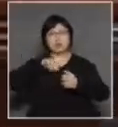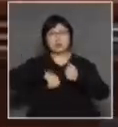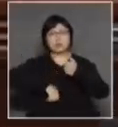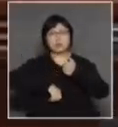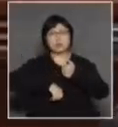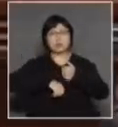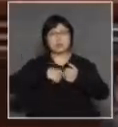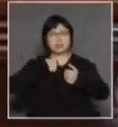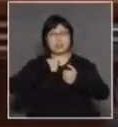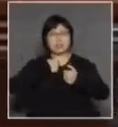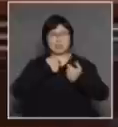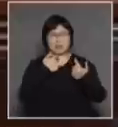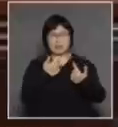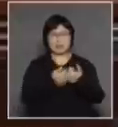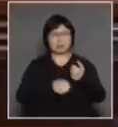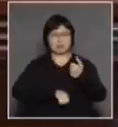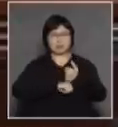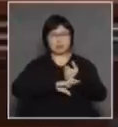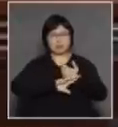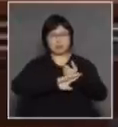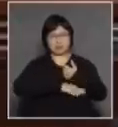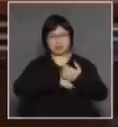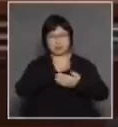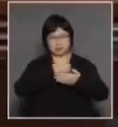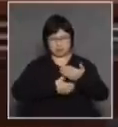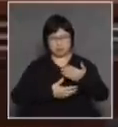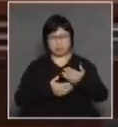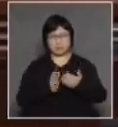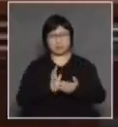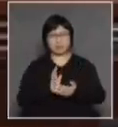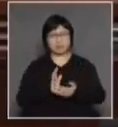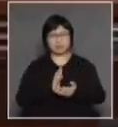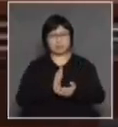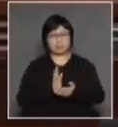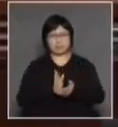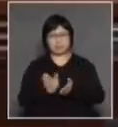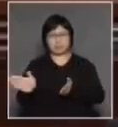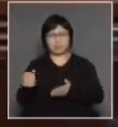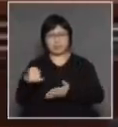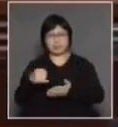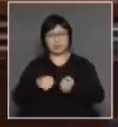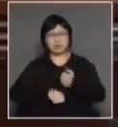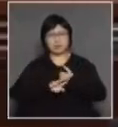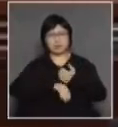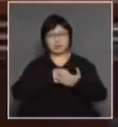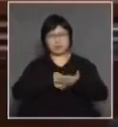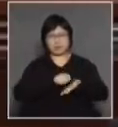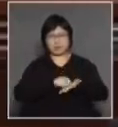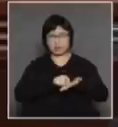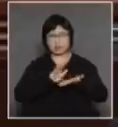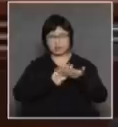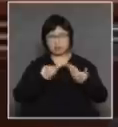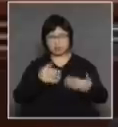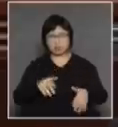要絕對符合基本法，啊，唔可以偏離基本法。啊，基本法嚟講好清楚嘅，就係話我哋